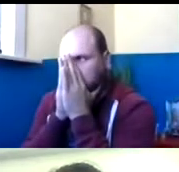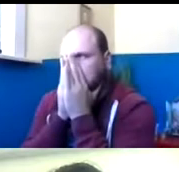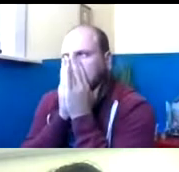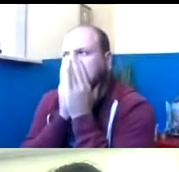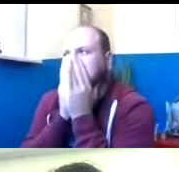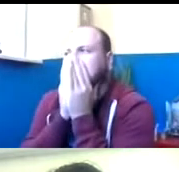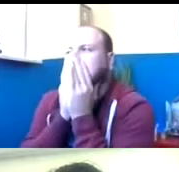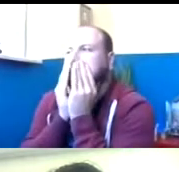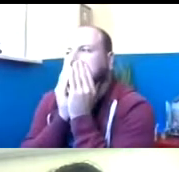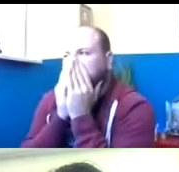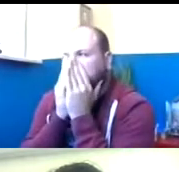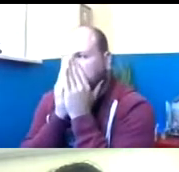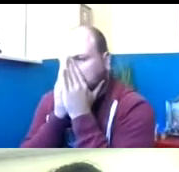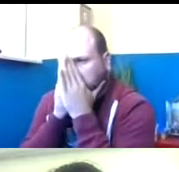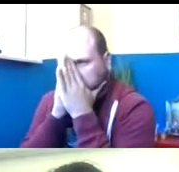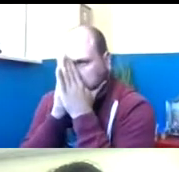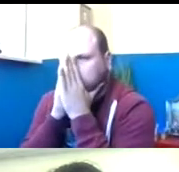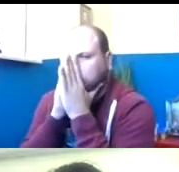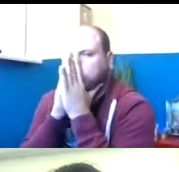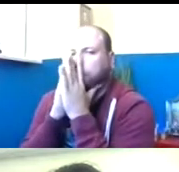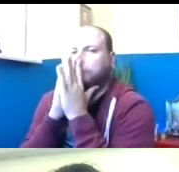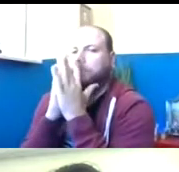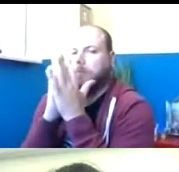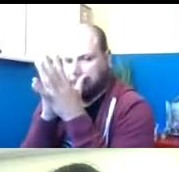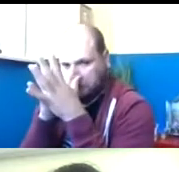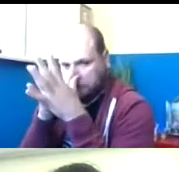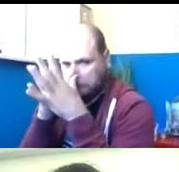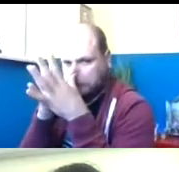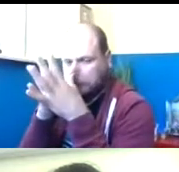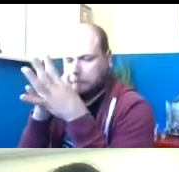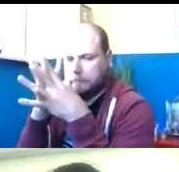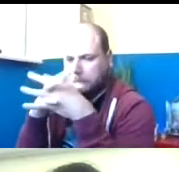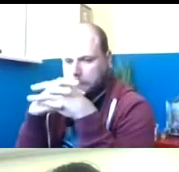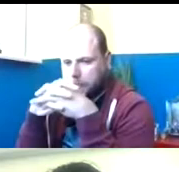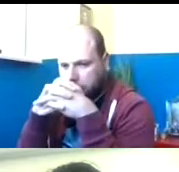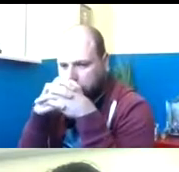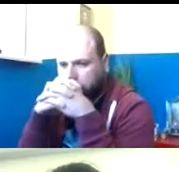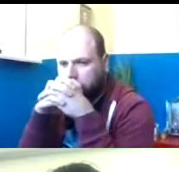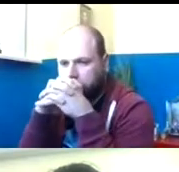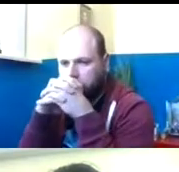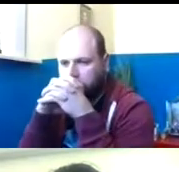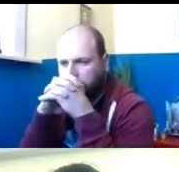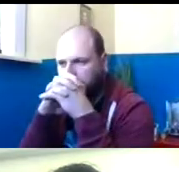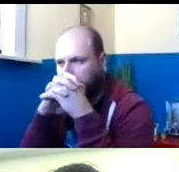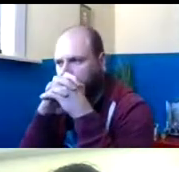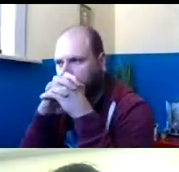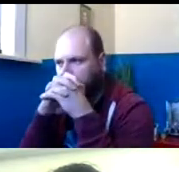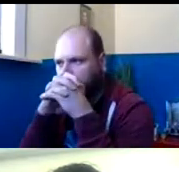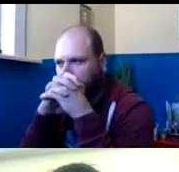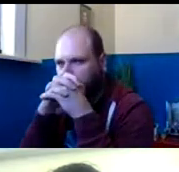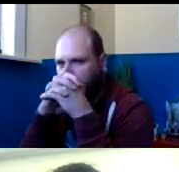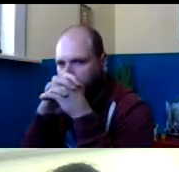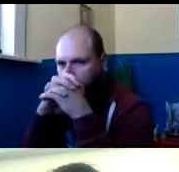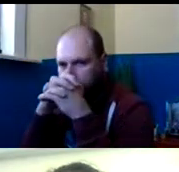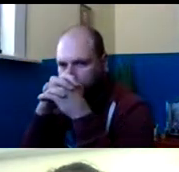met inschrijvingen zitten van 50 tot 55 kinderen per week. En dat was voor ons wel makkelijk om te weten op voorhand of die 5 extra kinderen